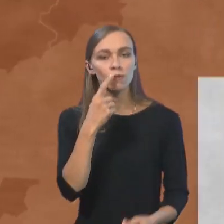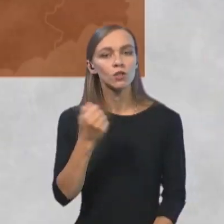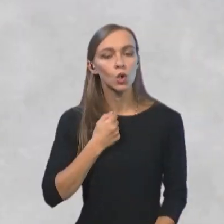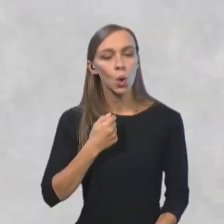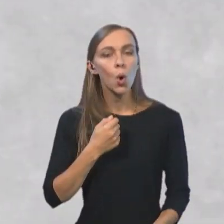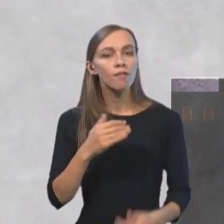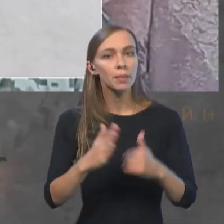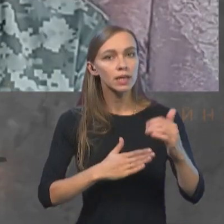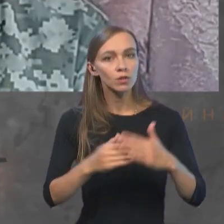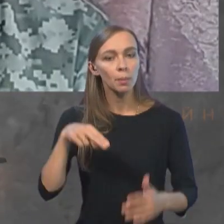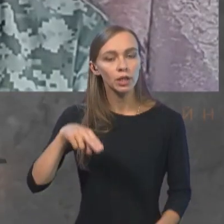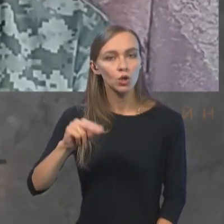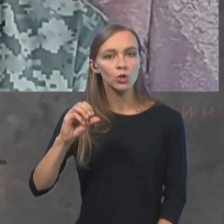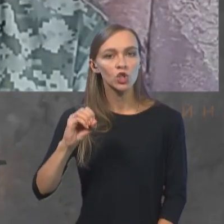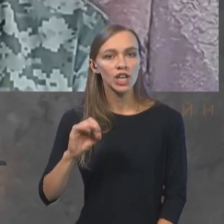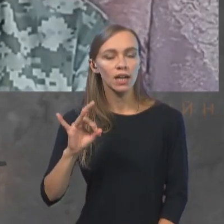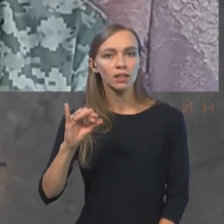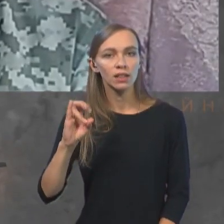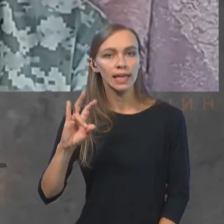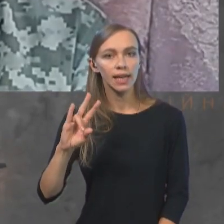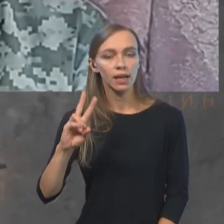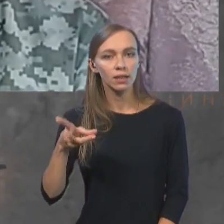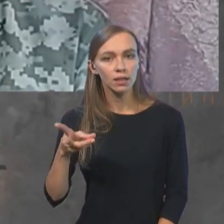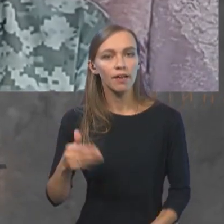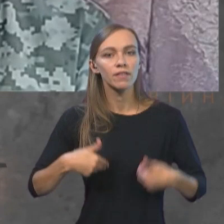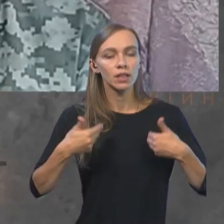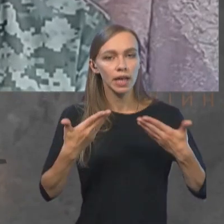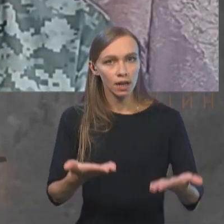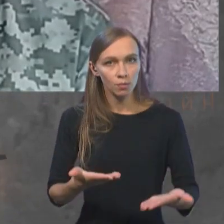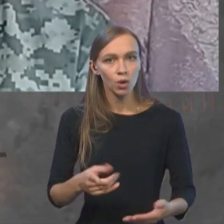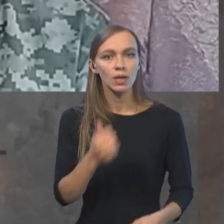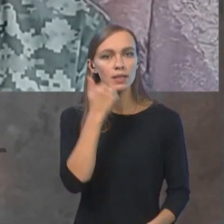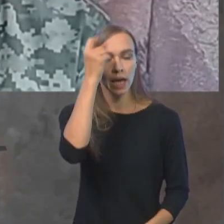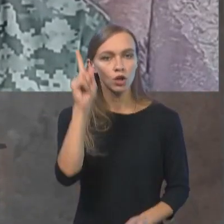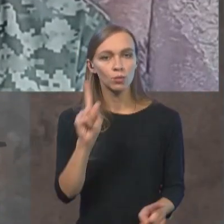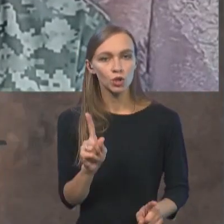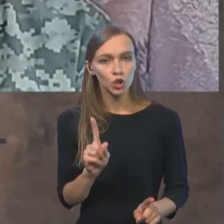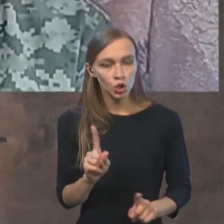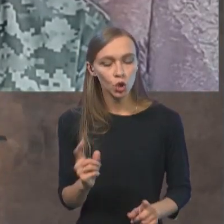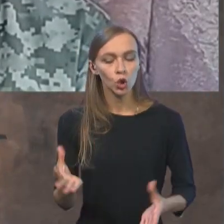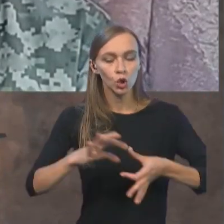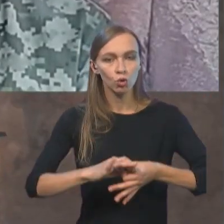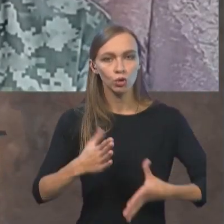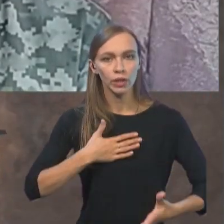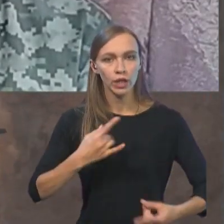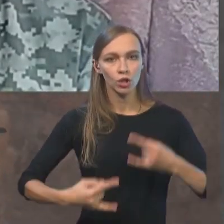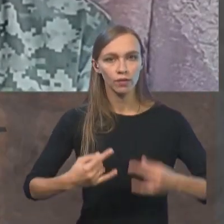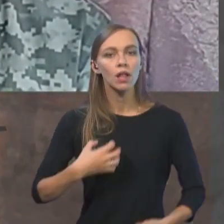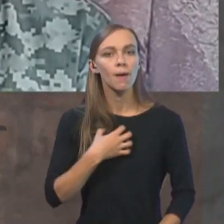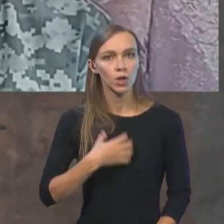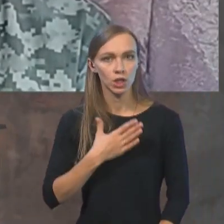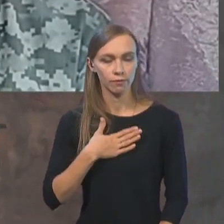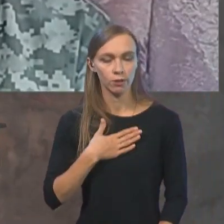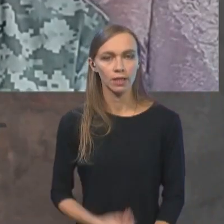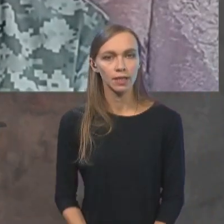Петро Черник. З нами на зв'язку. Вітаємо вас, пане Петре. Дякуємо, що долучилися до нашого ефіру. Для нас це важливо. На вашу